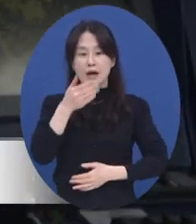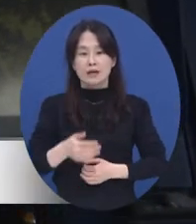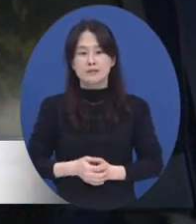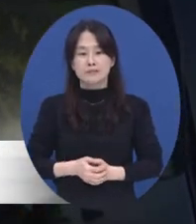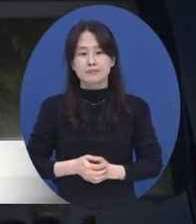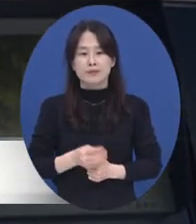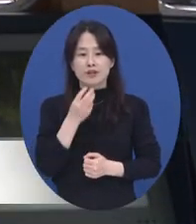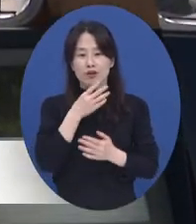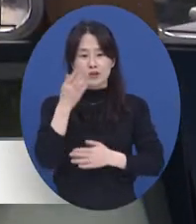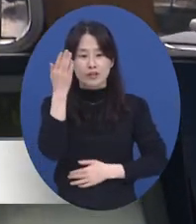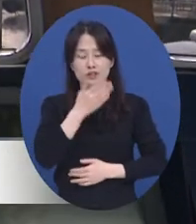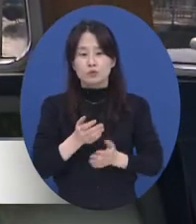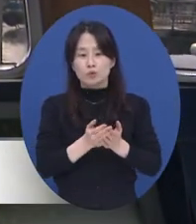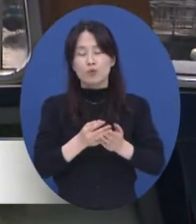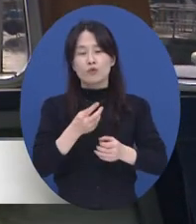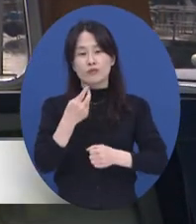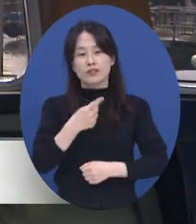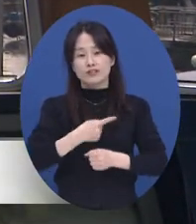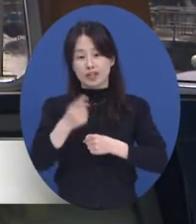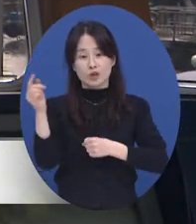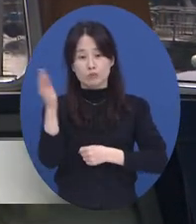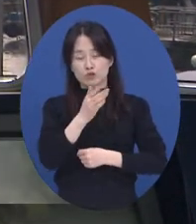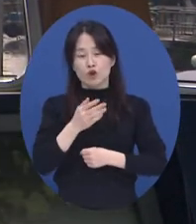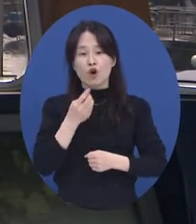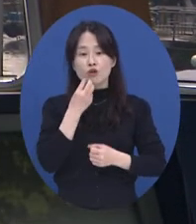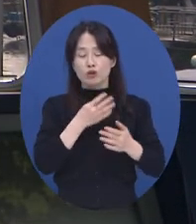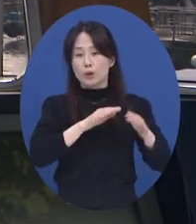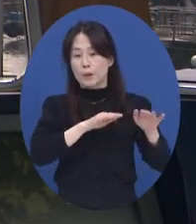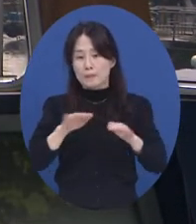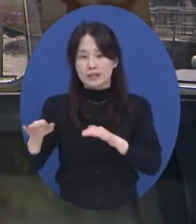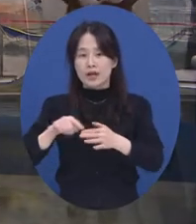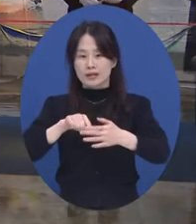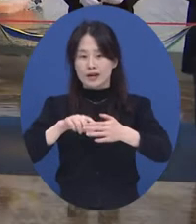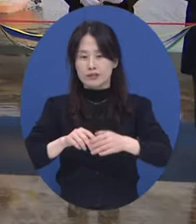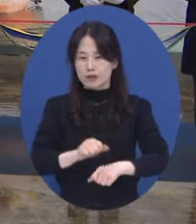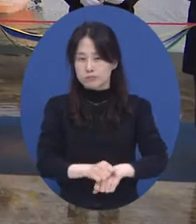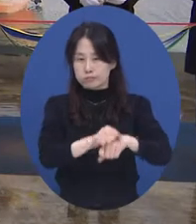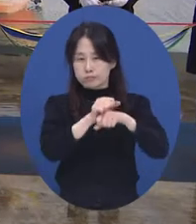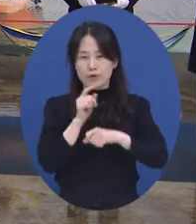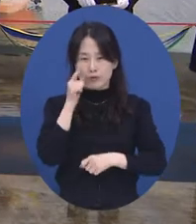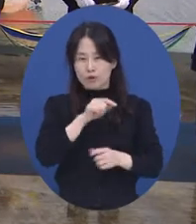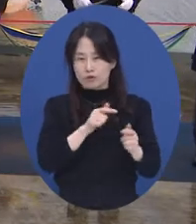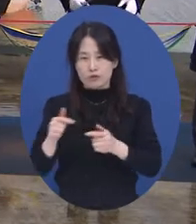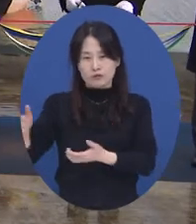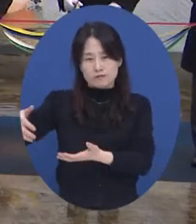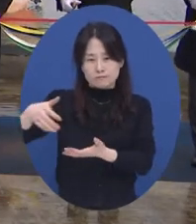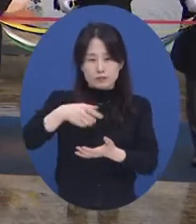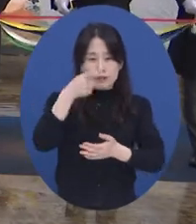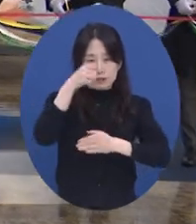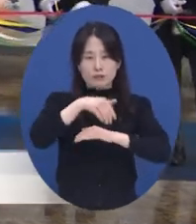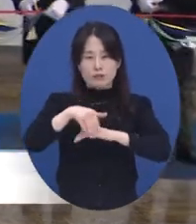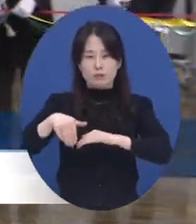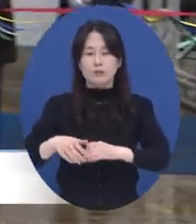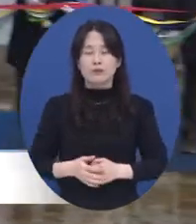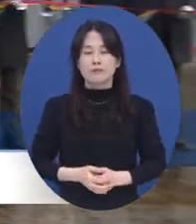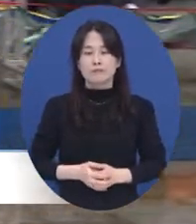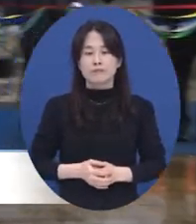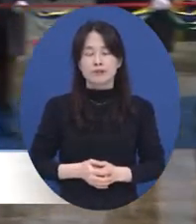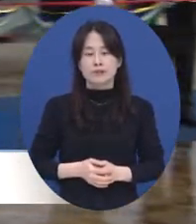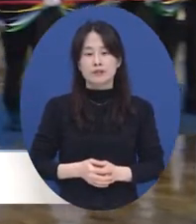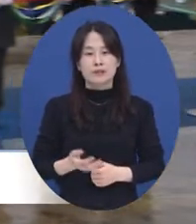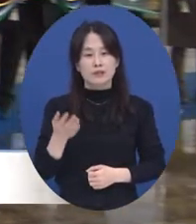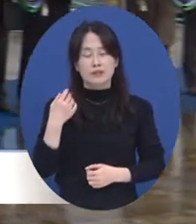정우는 오는 2021년 부터 경기도 연안과 수중에 친 적도 있는 폐기물들을 걷어 내게 됩니다 경기도가 지난